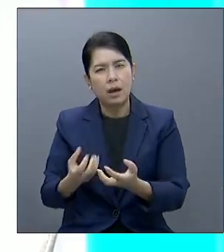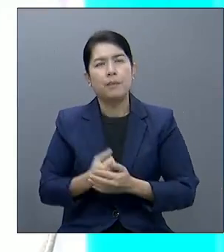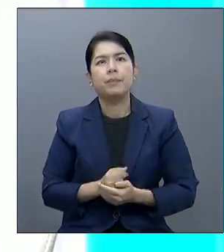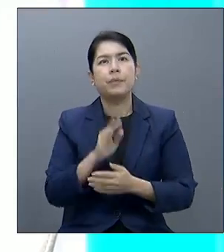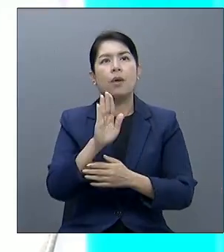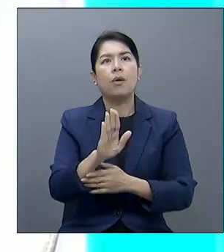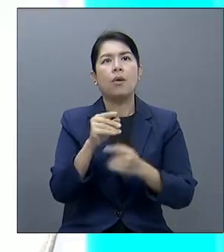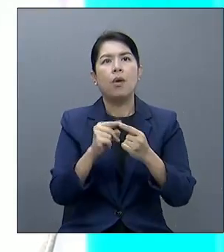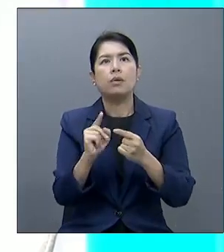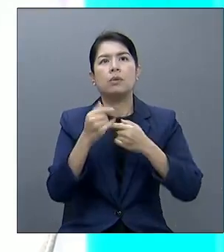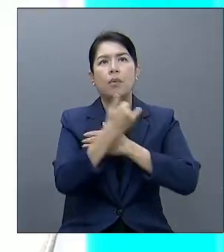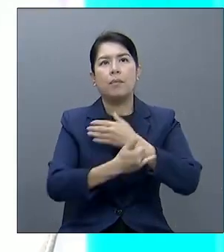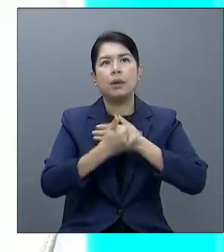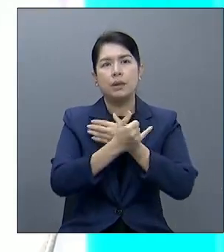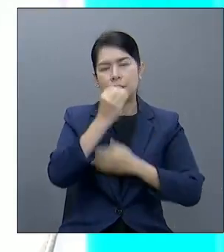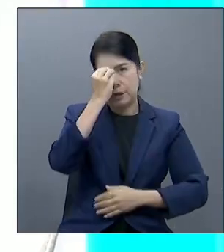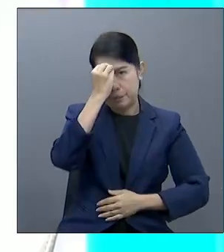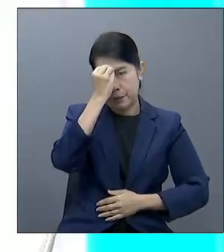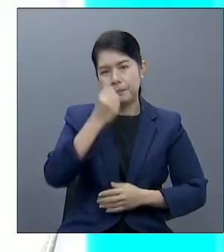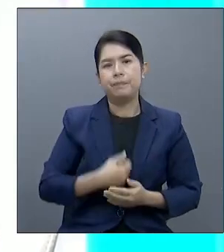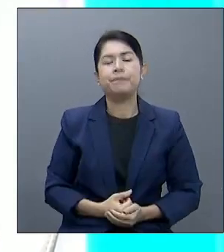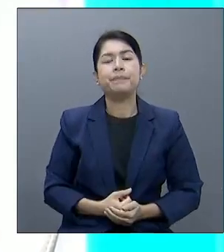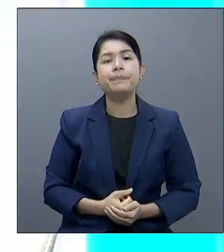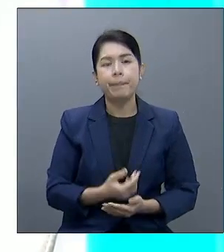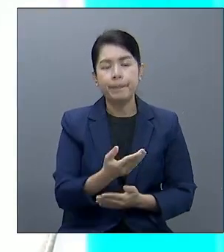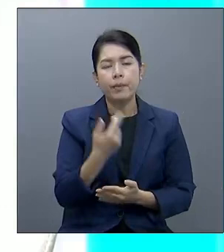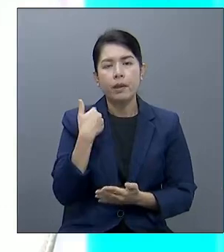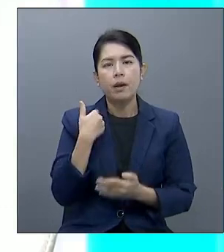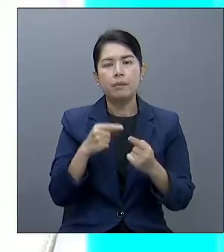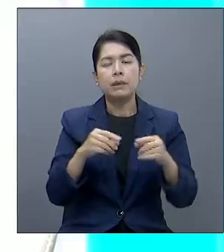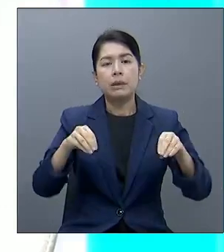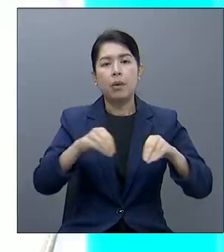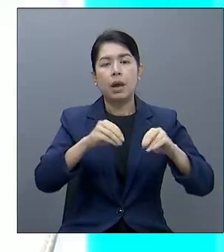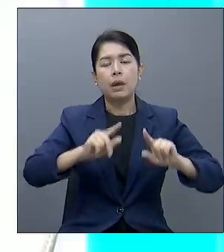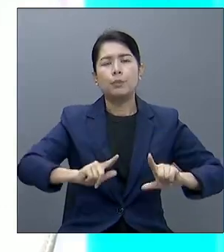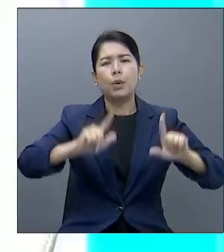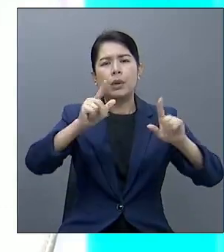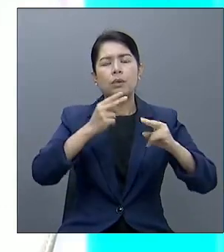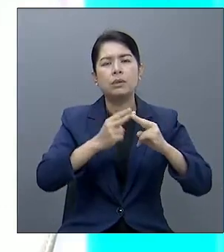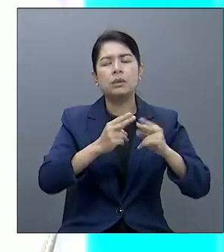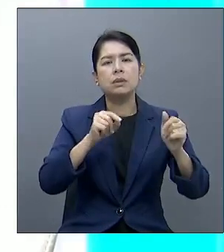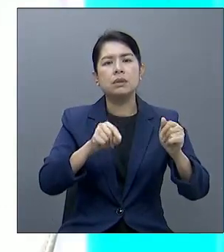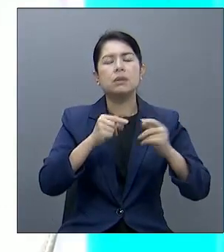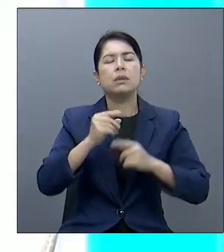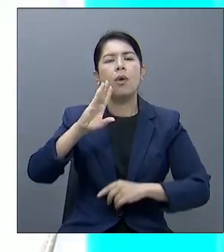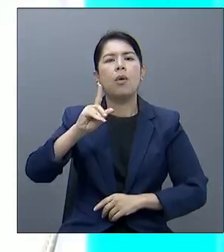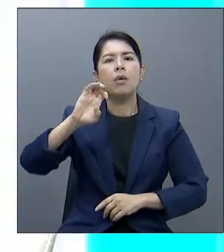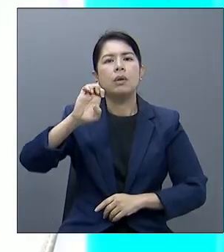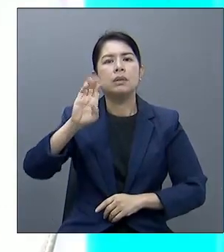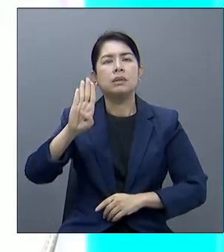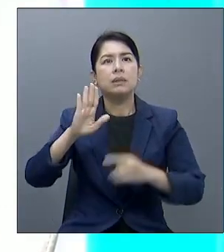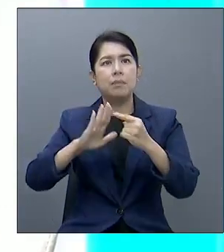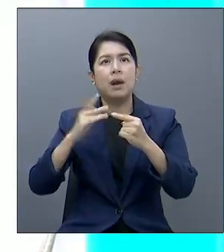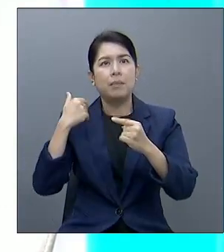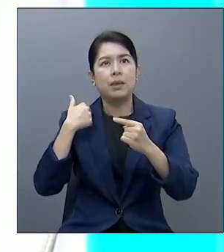องนางารายามะมั้งคะคืออยู่ที่เมืองชิบะซึ่งจะใกล้โตเกียวเนาะเป็นเมืองที่มีประชากรเพิ่มไม่ได้มีประช